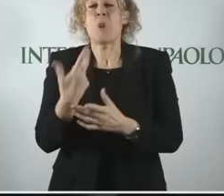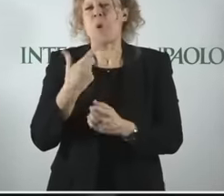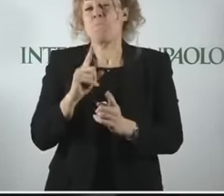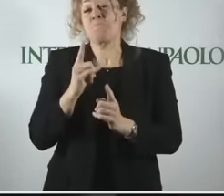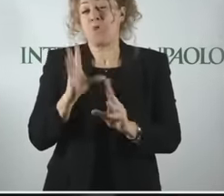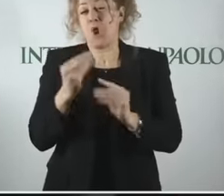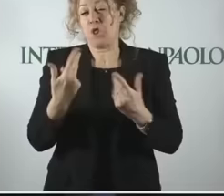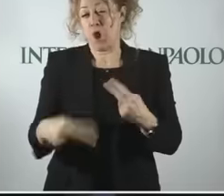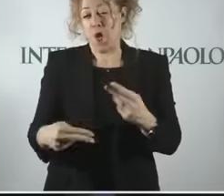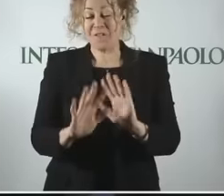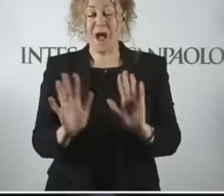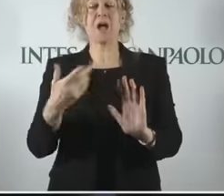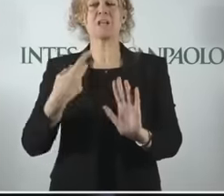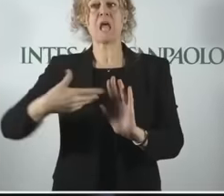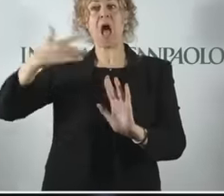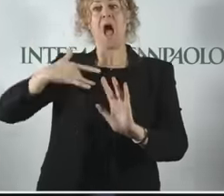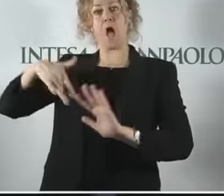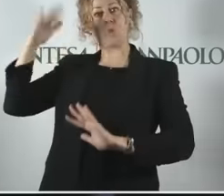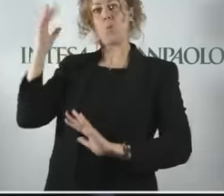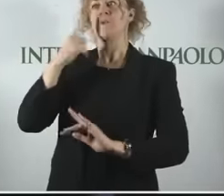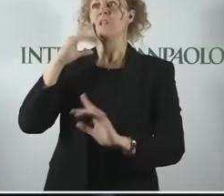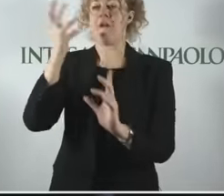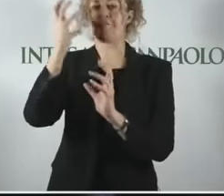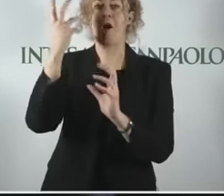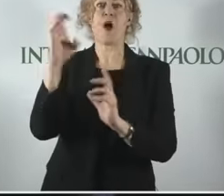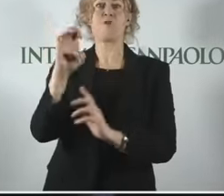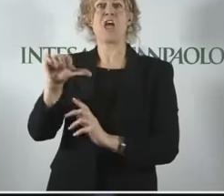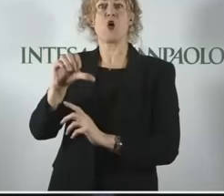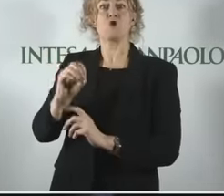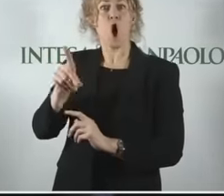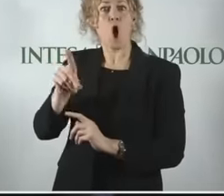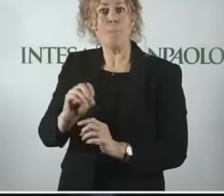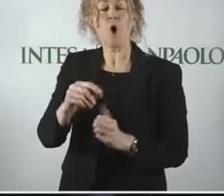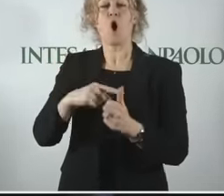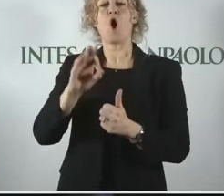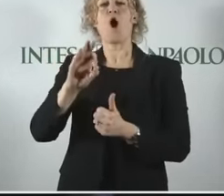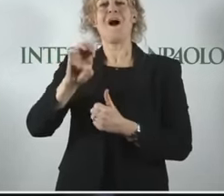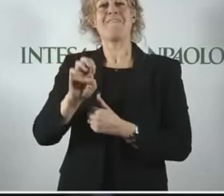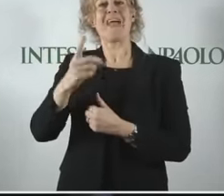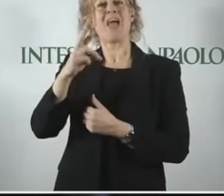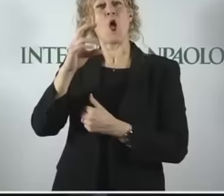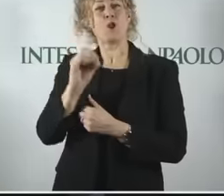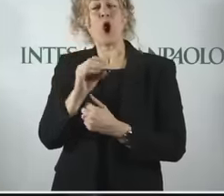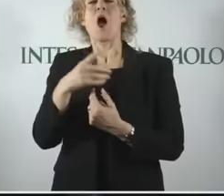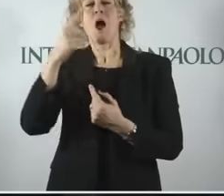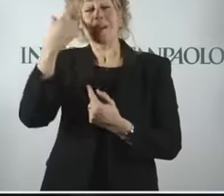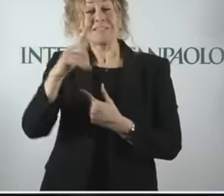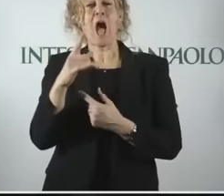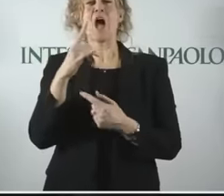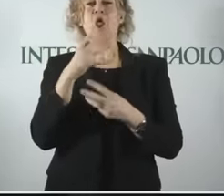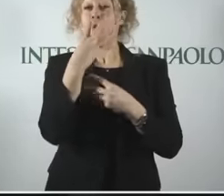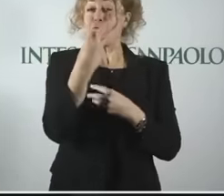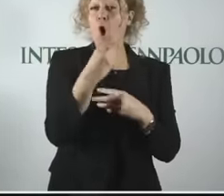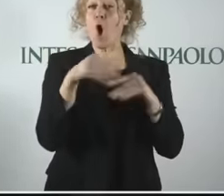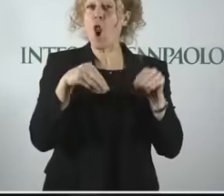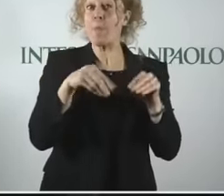sono un genere letterario ma nel Medioevo erano le favole tipo quelle di Esopo di Fedro Avete presente la volpe l'uva le favole di animali